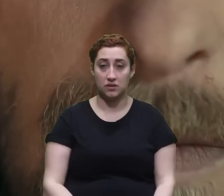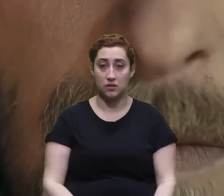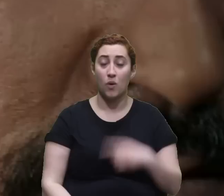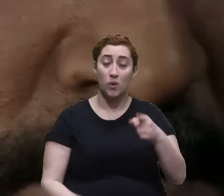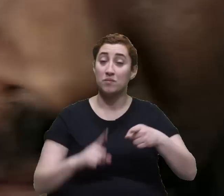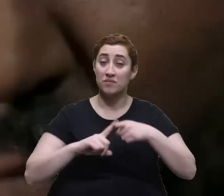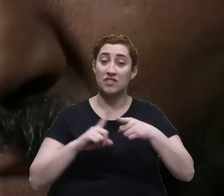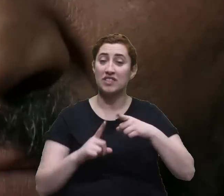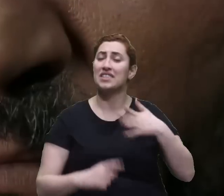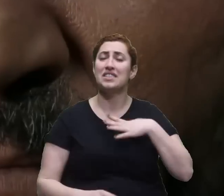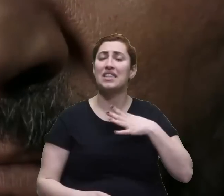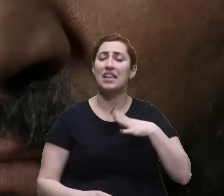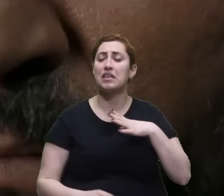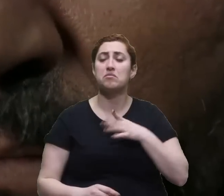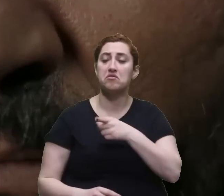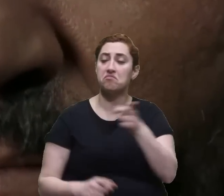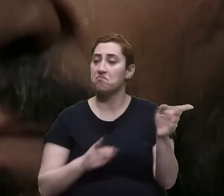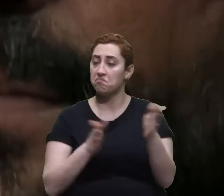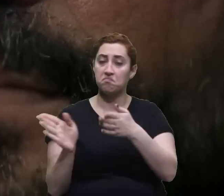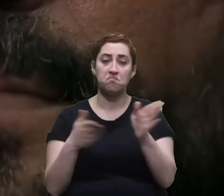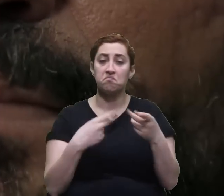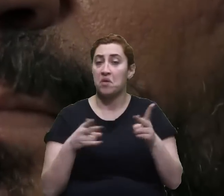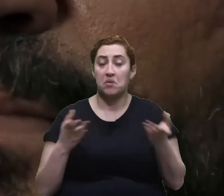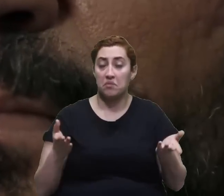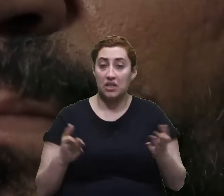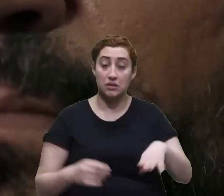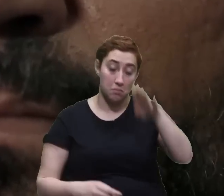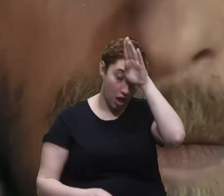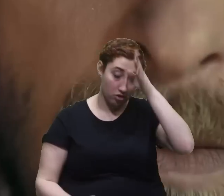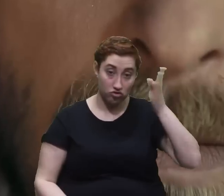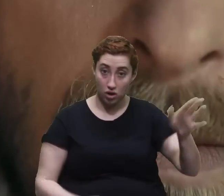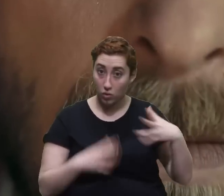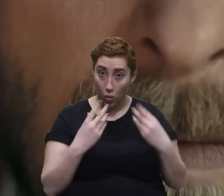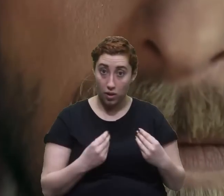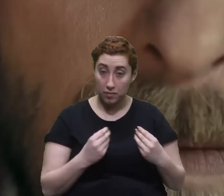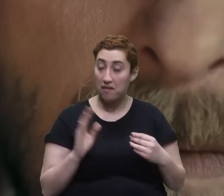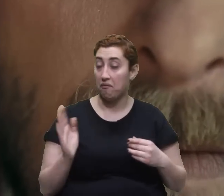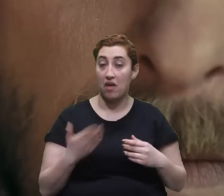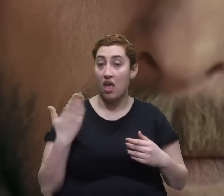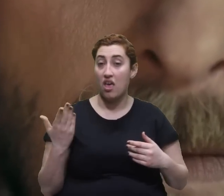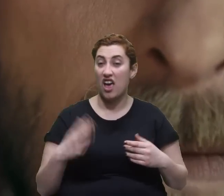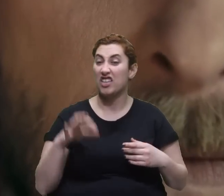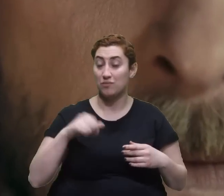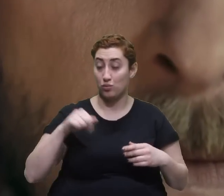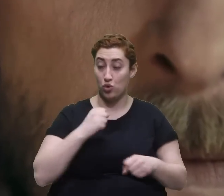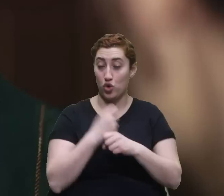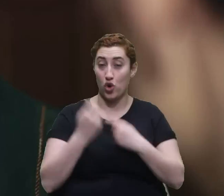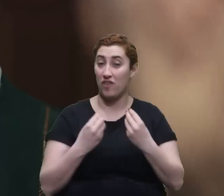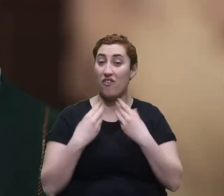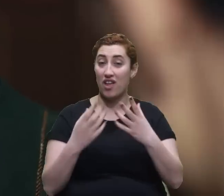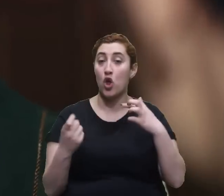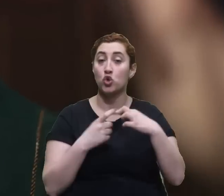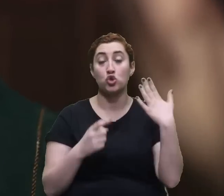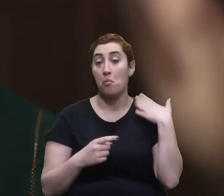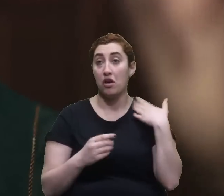O kılıcı istediğimiz yöne döndürebiliriz. Padişaha ya da şimdi bu görevi ona veren